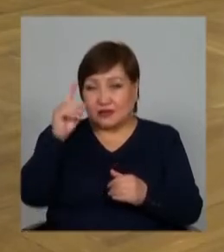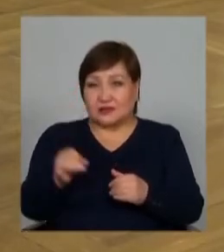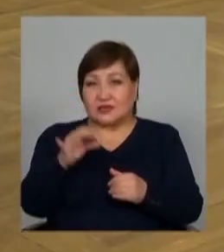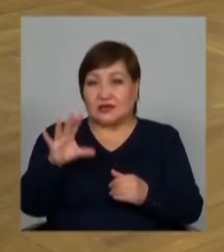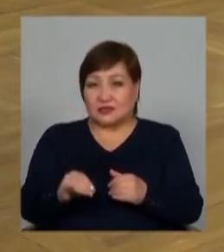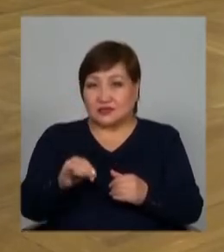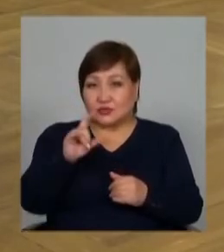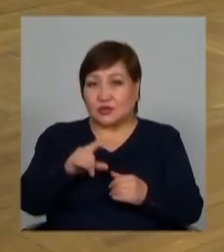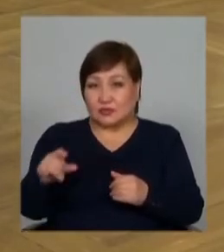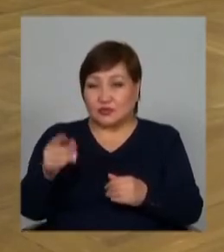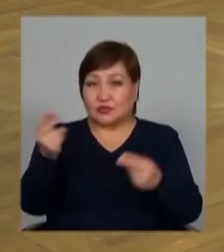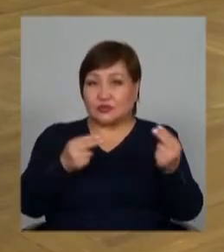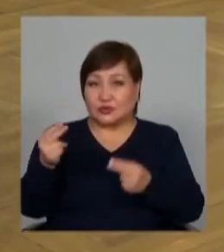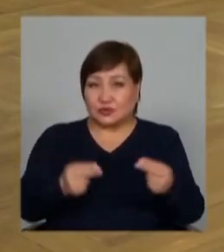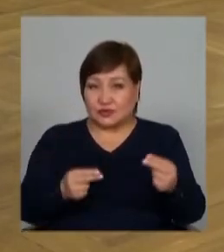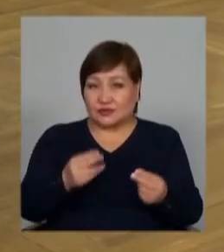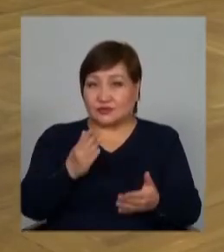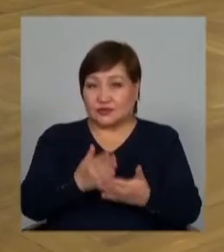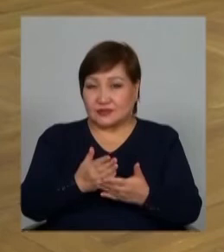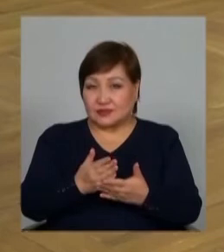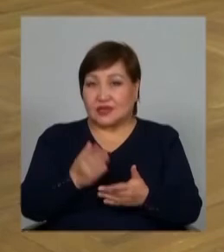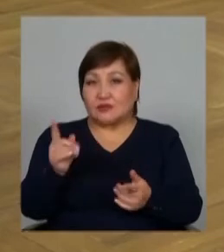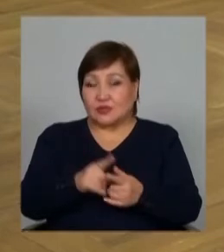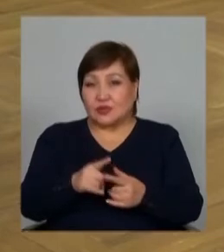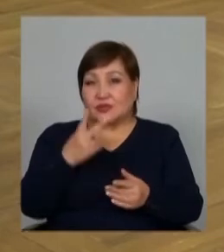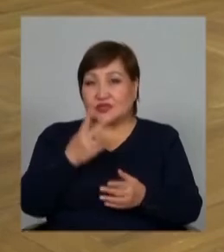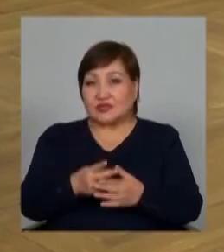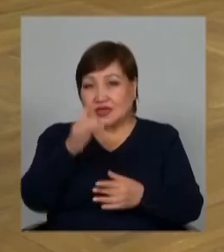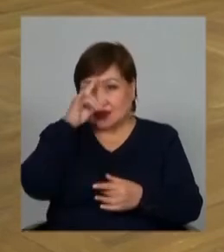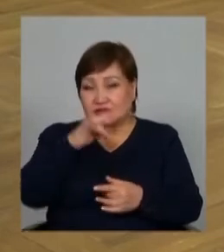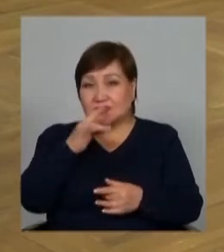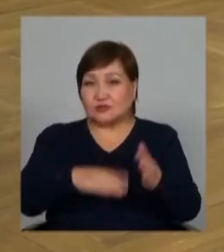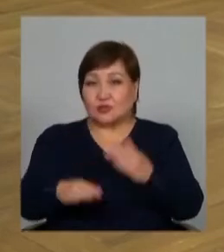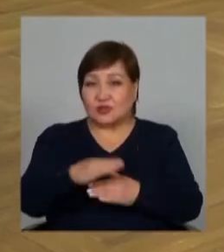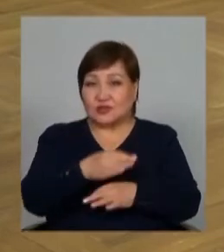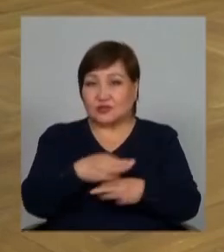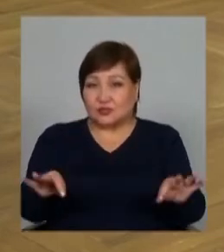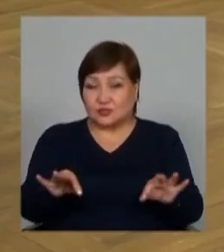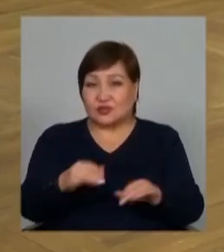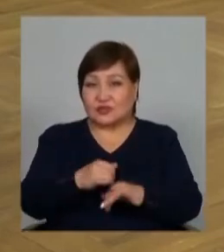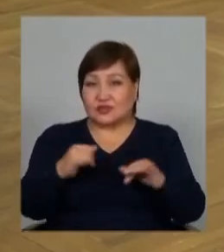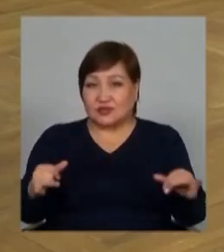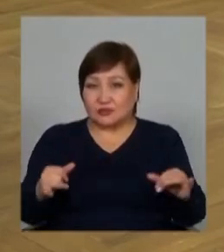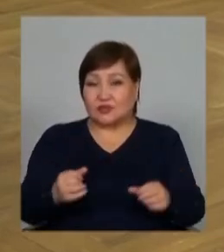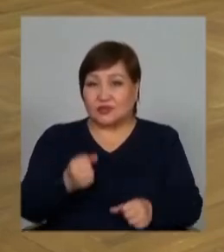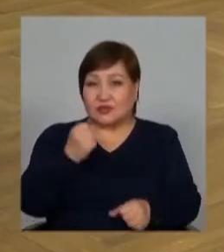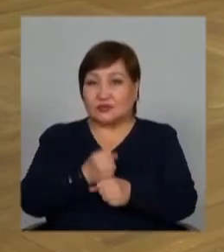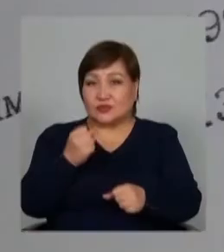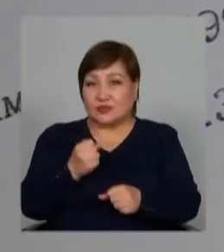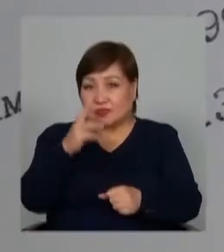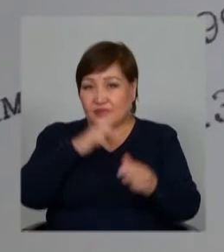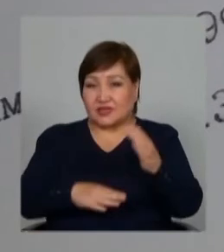бейнеленді. Теңге Қазақстан Республикасының тәуелсіздігін еселеп, оны шегелей түскен мемлекеттік атрибутқа